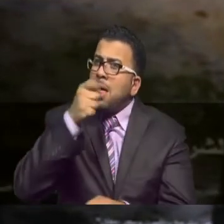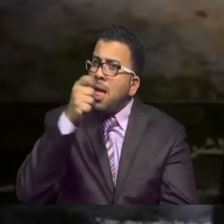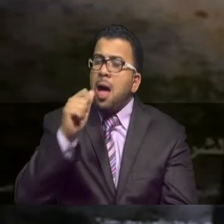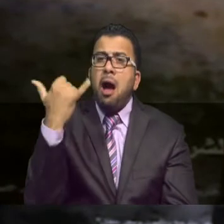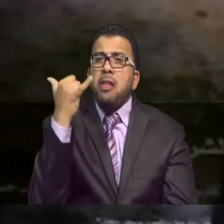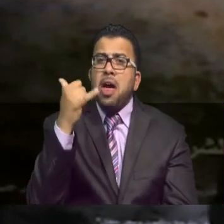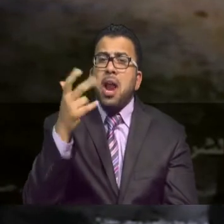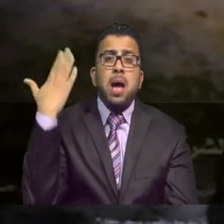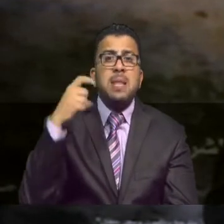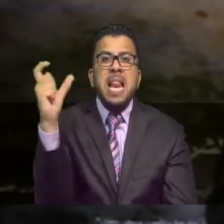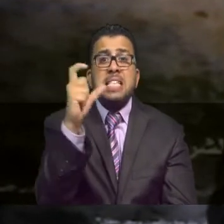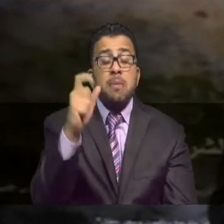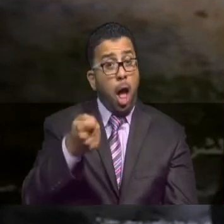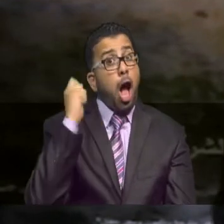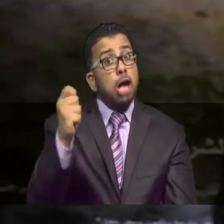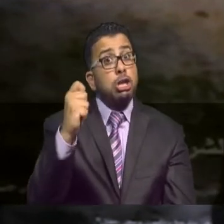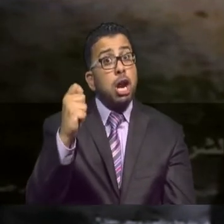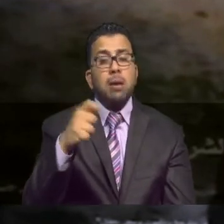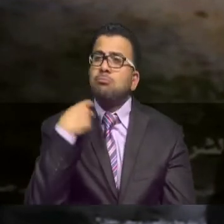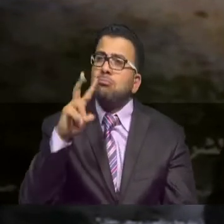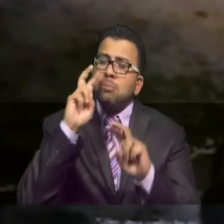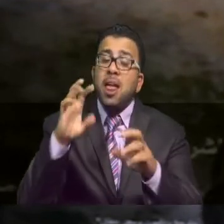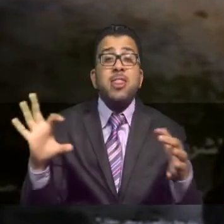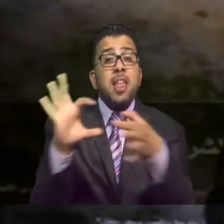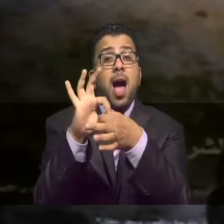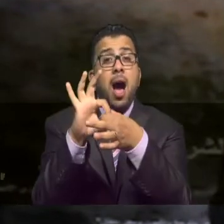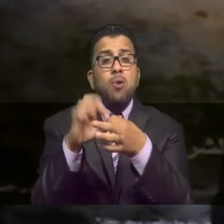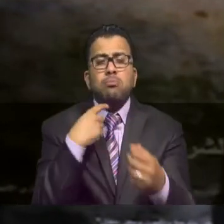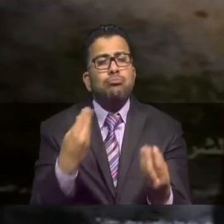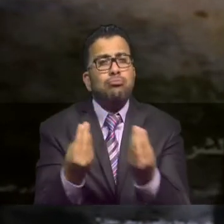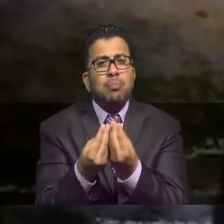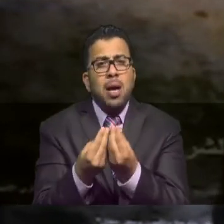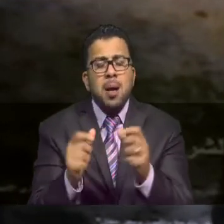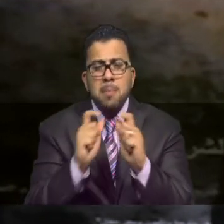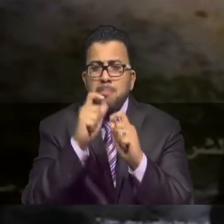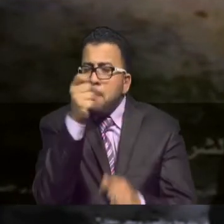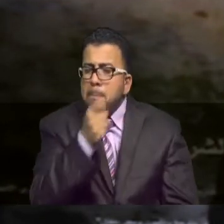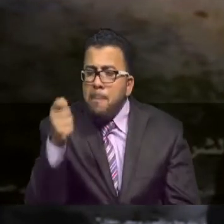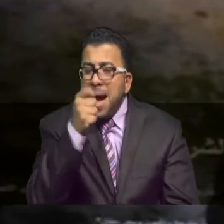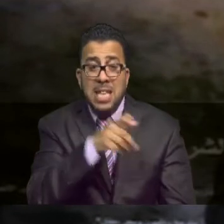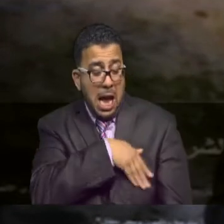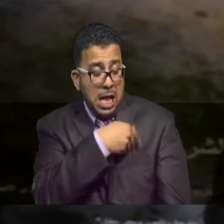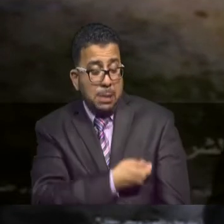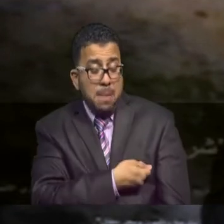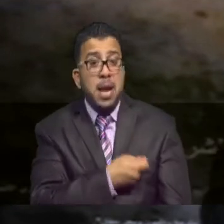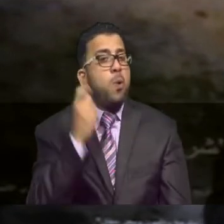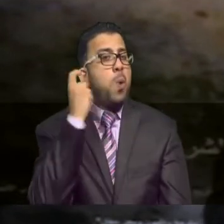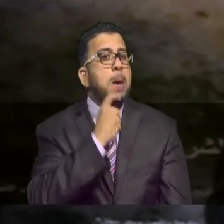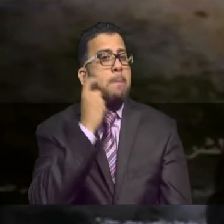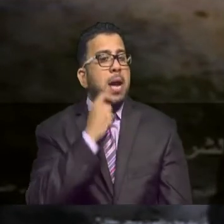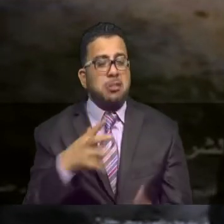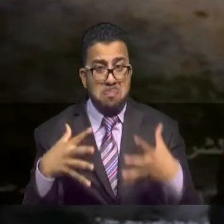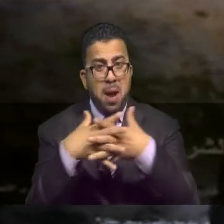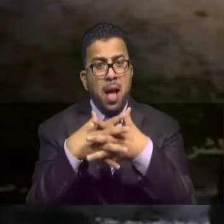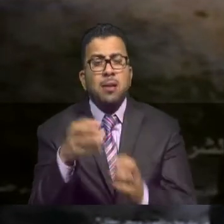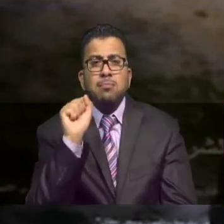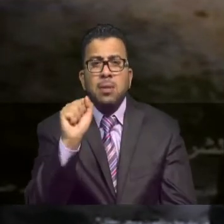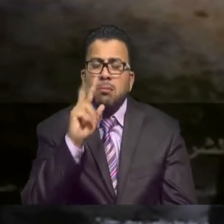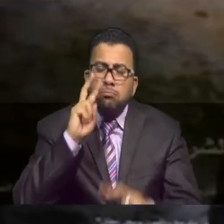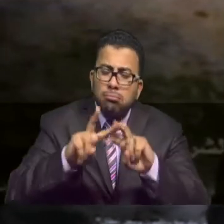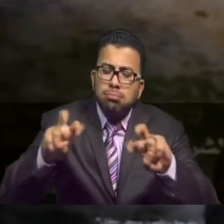العربية الإسلامية الأصيلة، وذلك من خلال تعاون تم ما بين فريق بحثي إسباني وفريق محلي إماراتي للكشف عن مجموعة